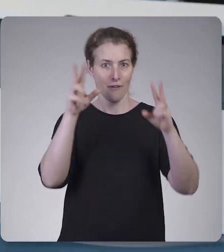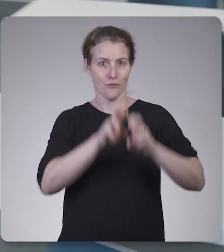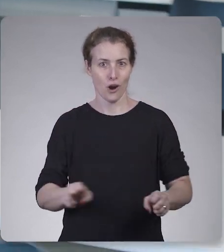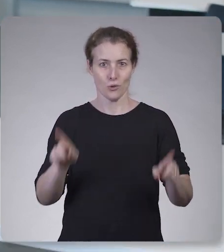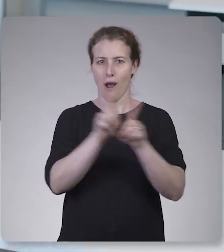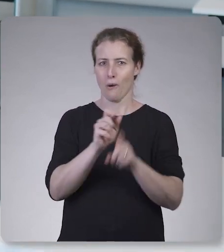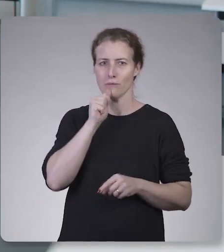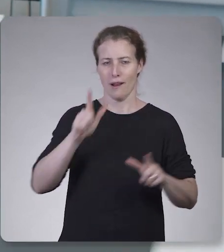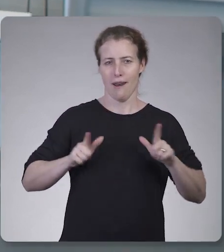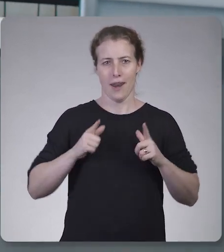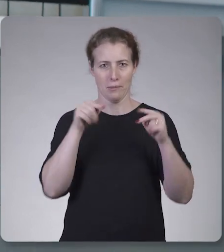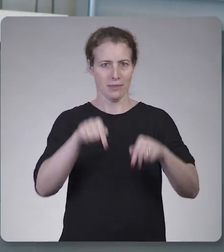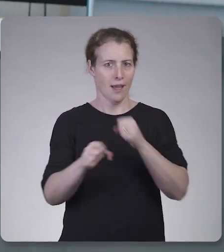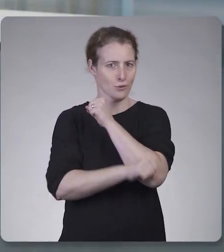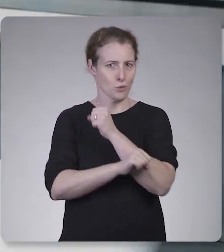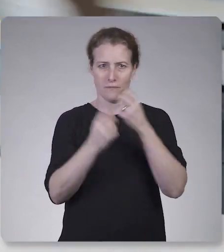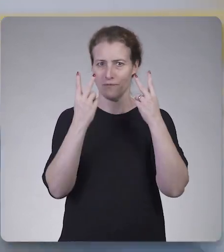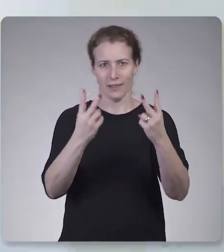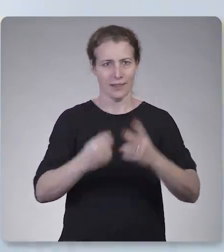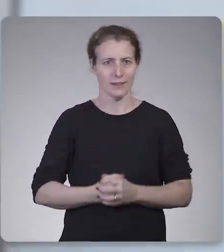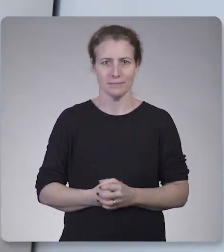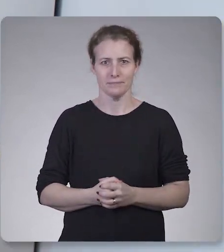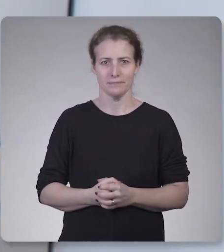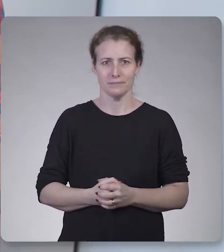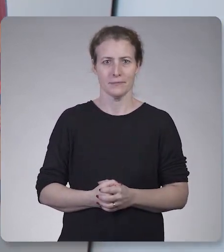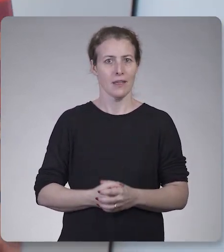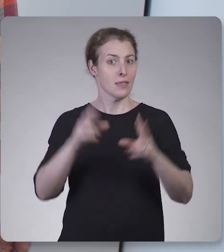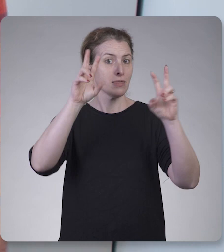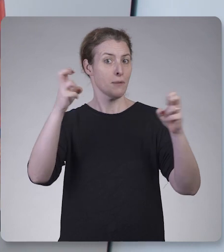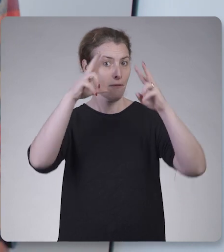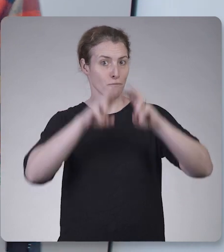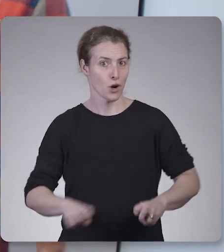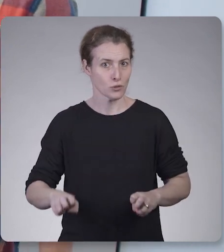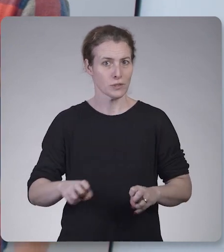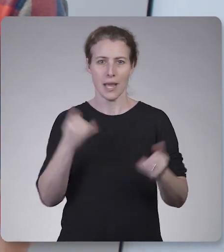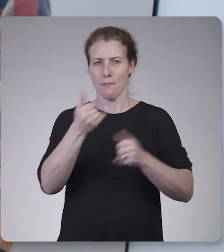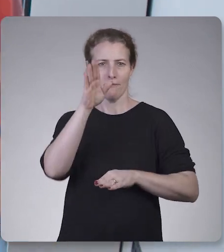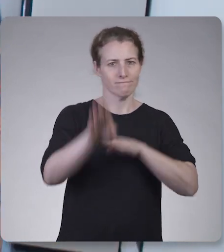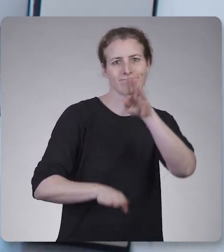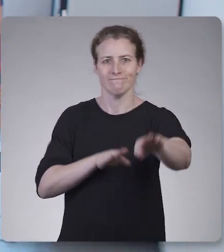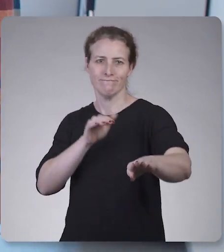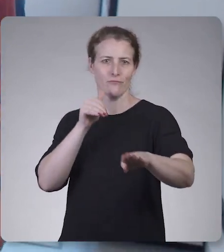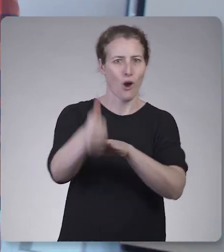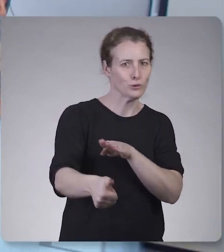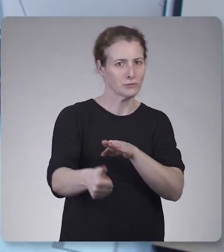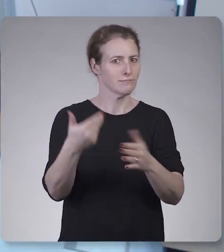spielt auch im Studienalltag eine ganz wichtige Rolle. Beim Thema Forschung sind wir eben immer einen Schritt voraus.